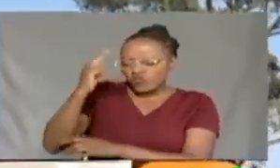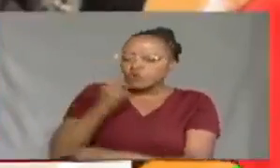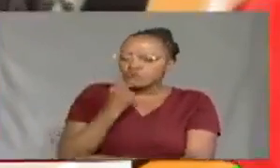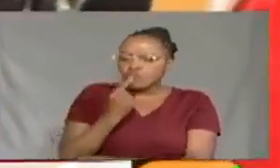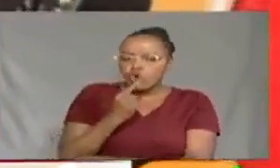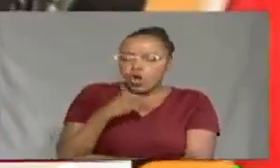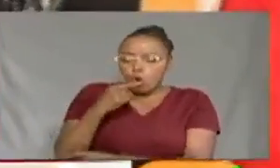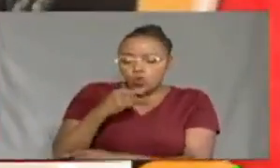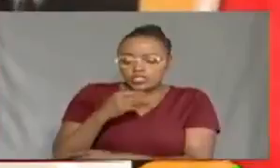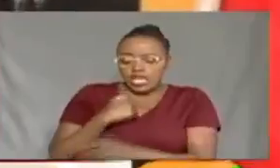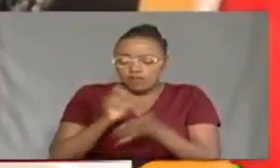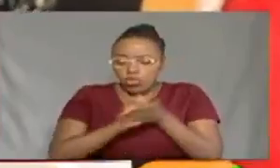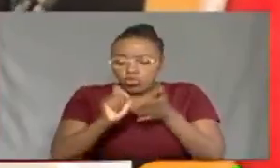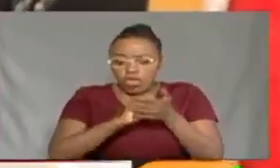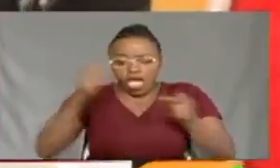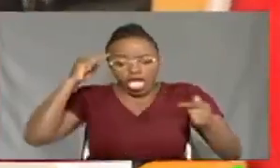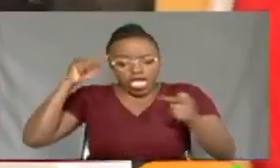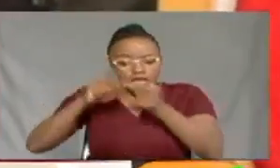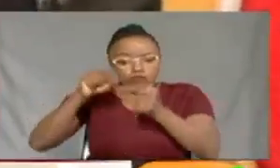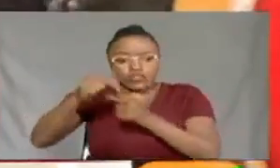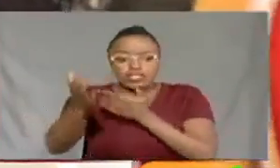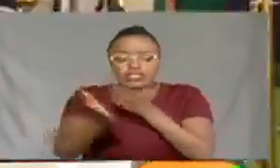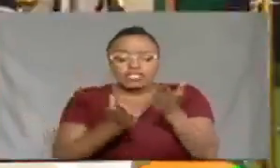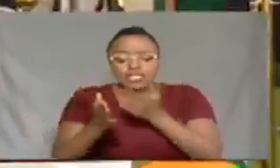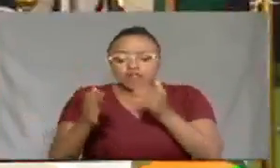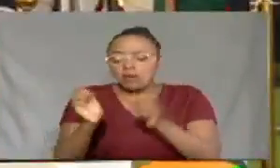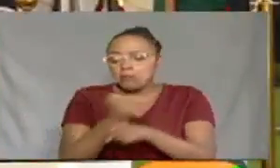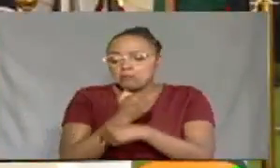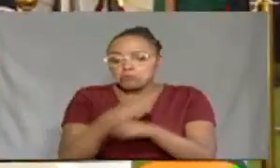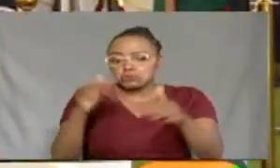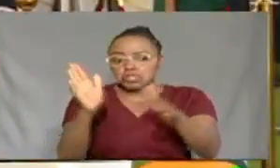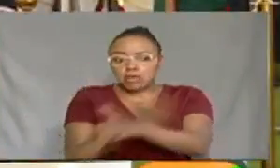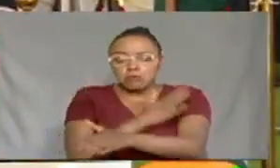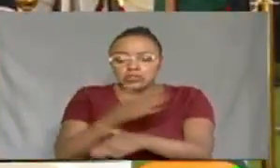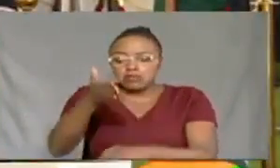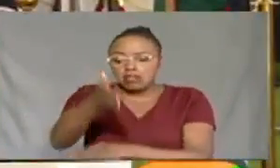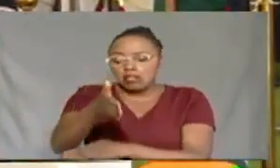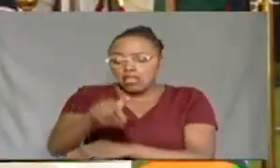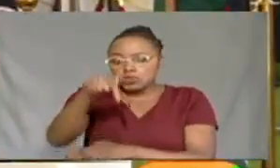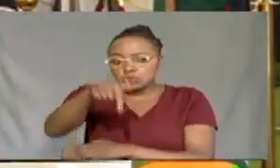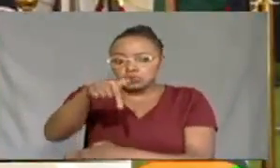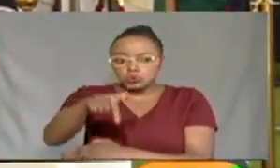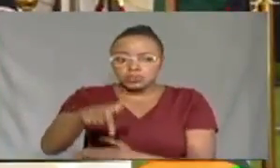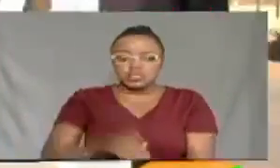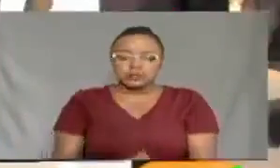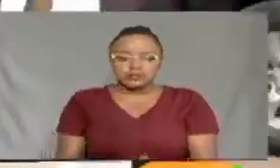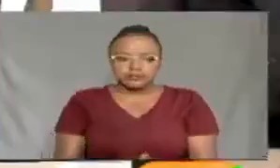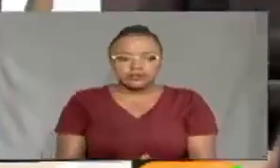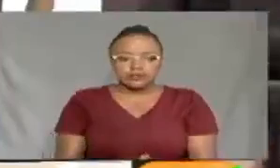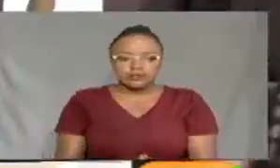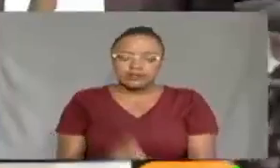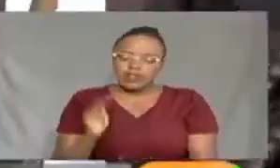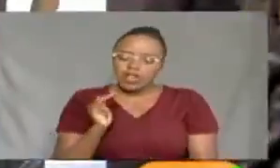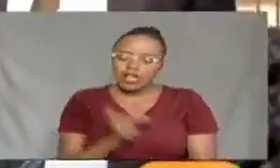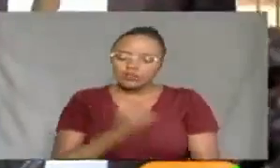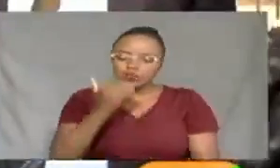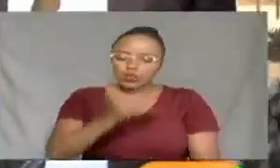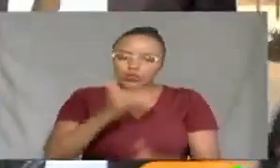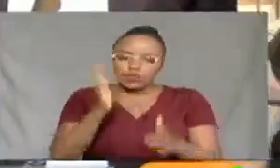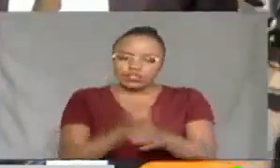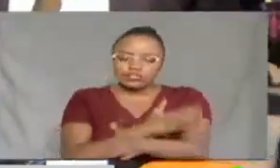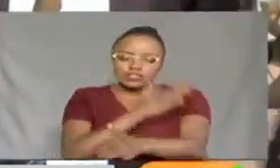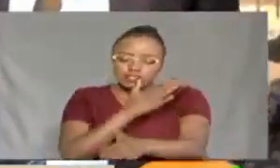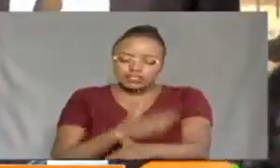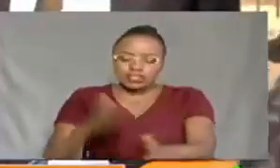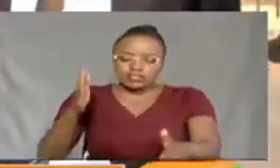waliutunga hususan kwa hafla hii hawakuweza kuuimba uwanjani hii leo. Tulikuwa tunamwimbia himba